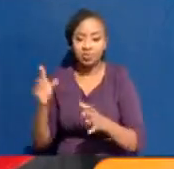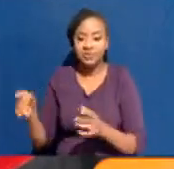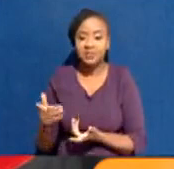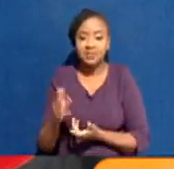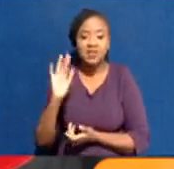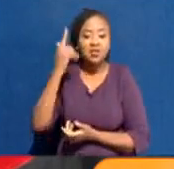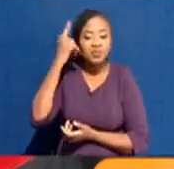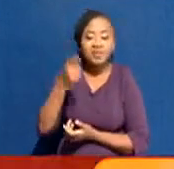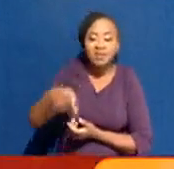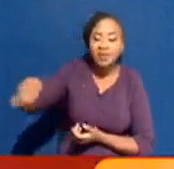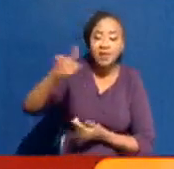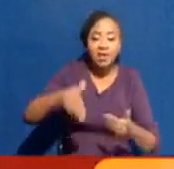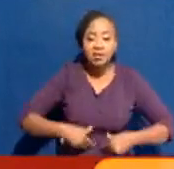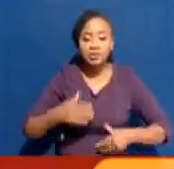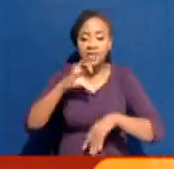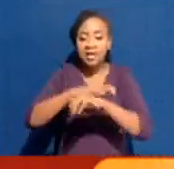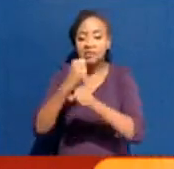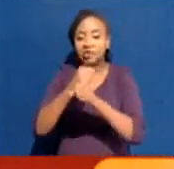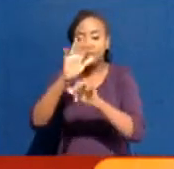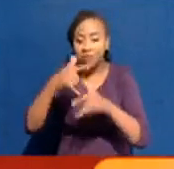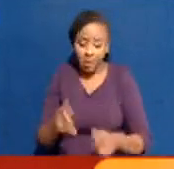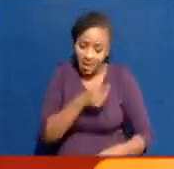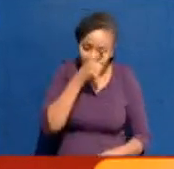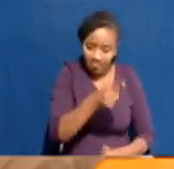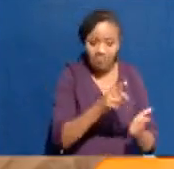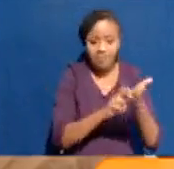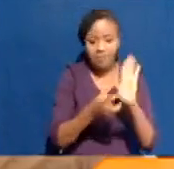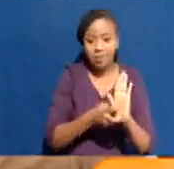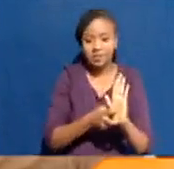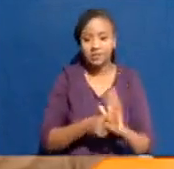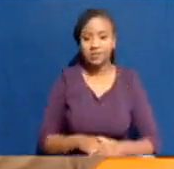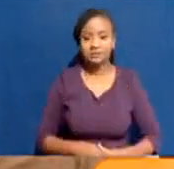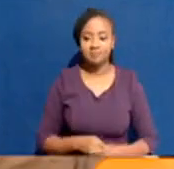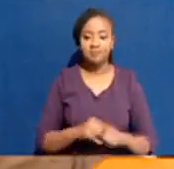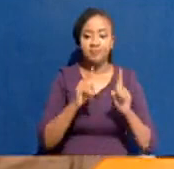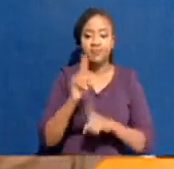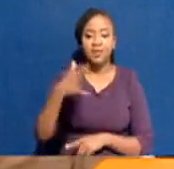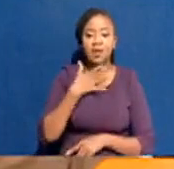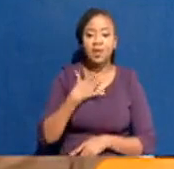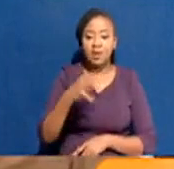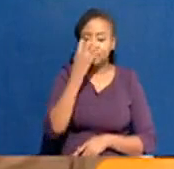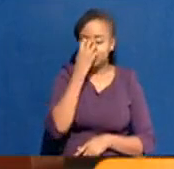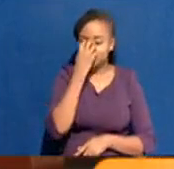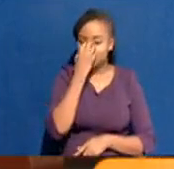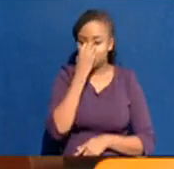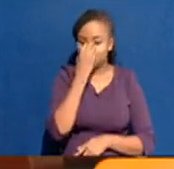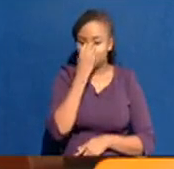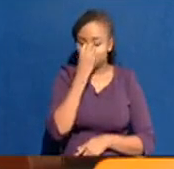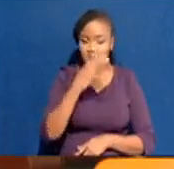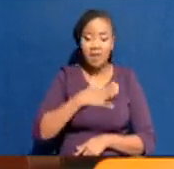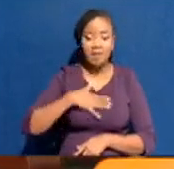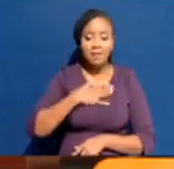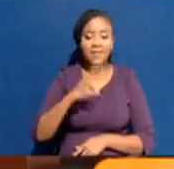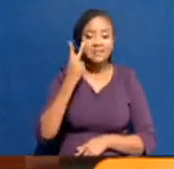kupatia hawa vijana wengi hawa? Viongozi kutoka kaunti hiyo ya Kakamega wakirai rais kuangazia kiwanda cha Mumias ili